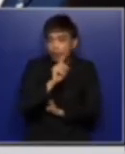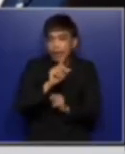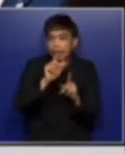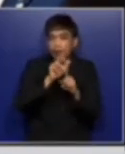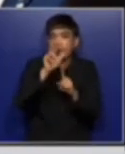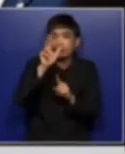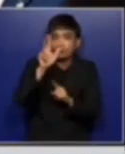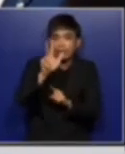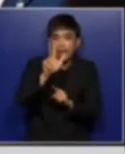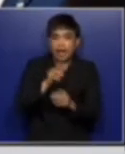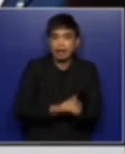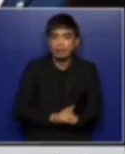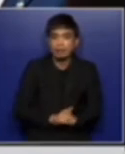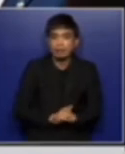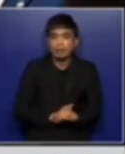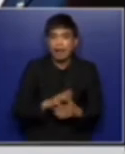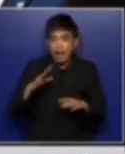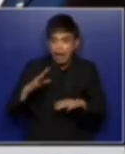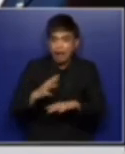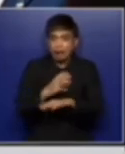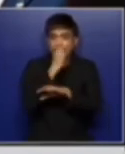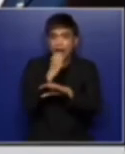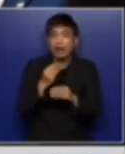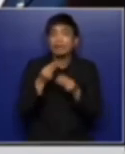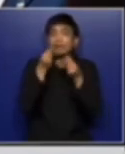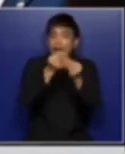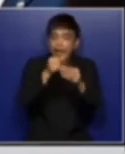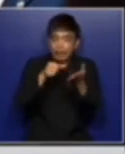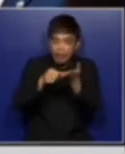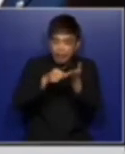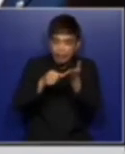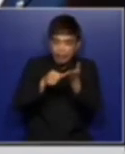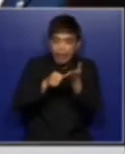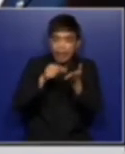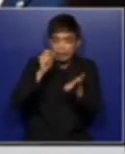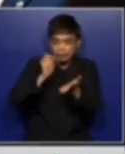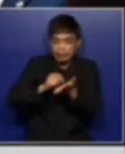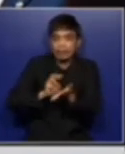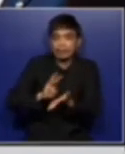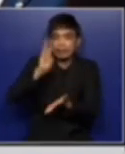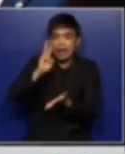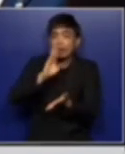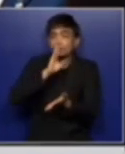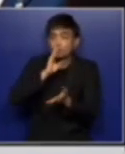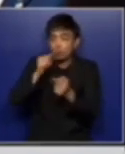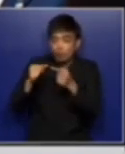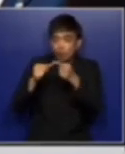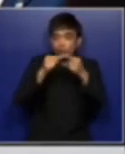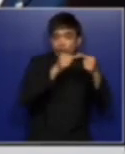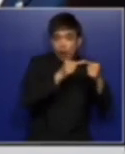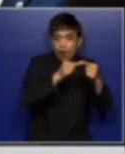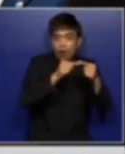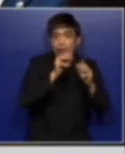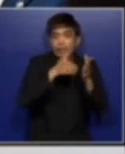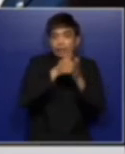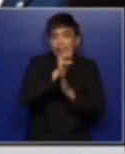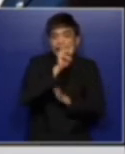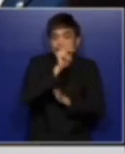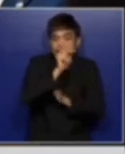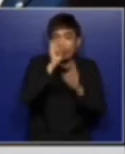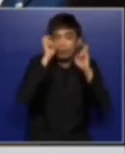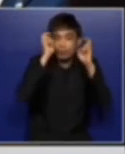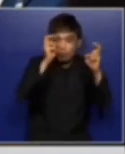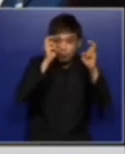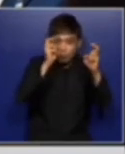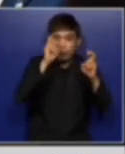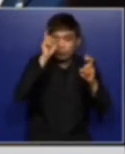เนี่ยท่านให้อำนาจเพียงแก้สัญญาครับถ้าท่านไปต่อ40ปีให้สายสีเขียวเนี่ยท่านต้องมายกเลิกไอ้ไข่